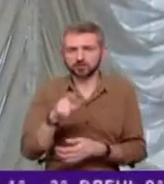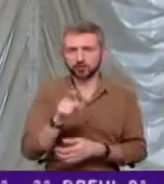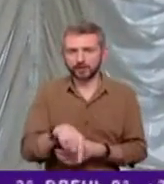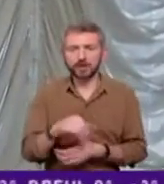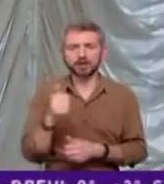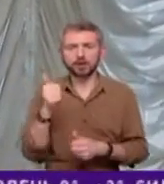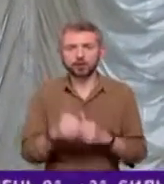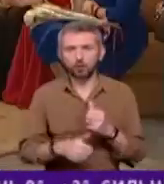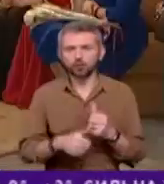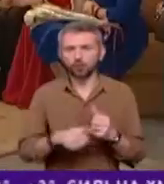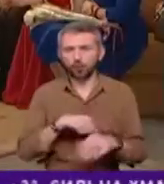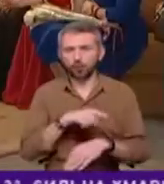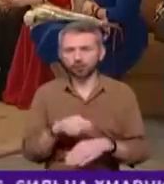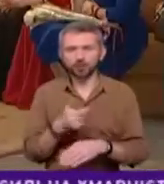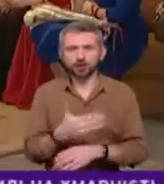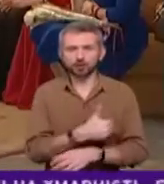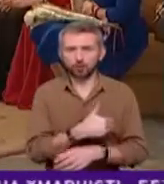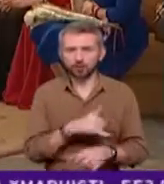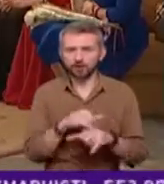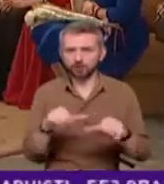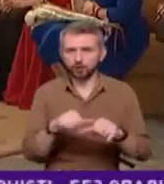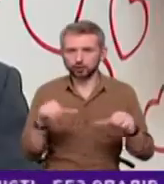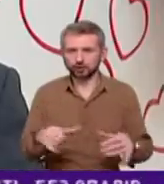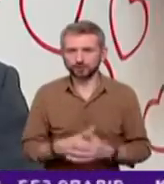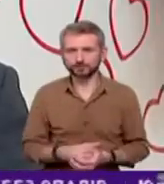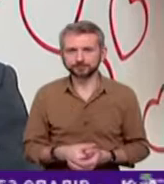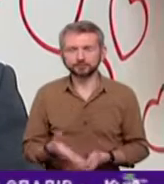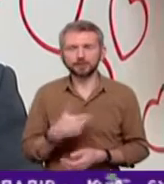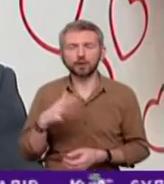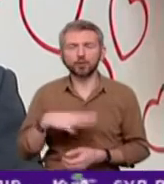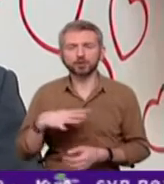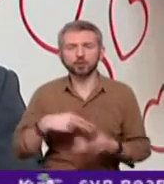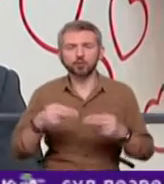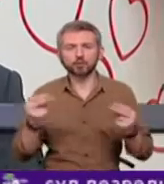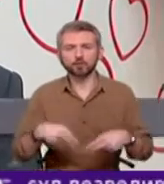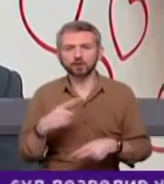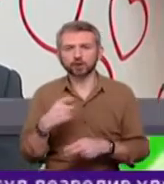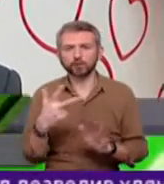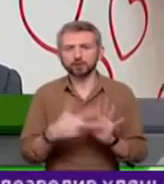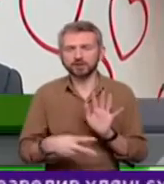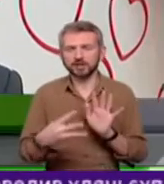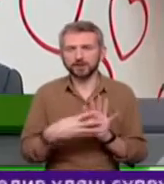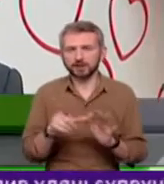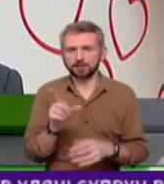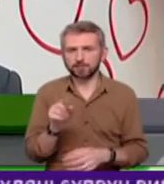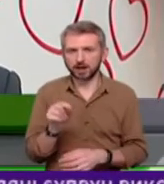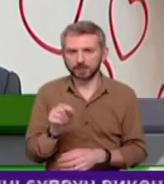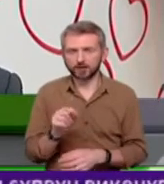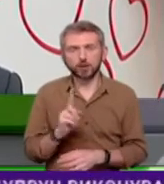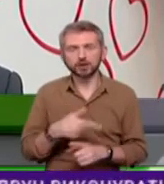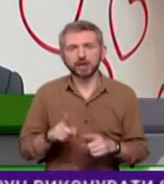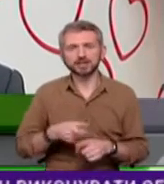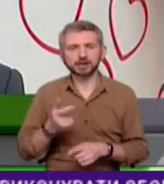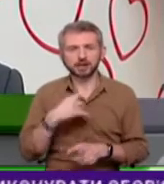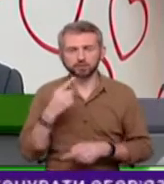з кожною годиною кількість охочих збільшується. Ми очікуємо розписування 189 пар, однак ця